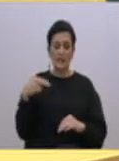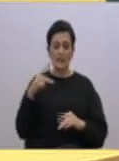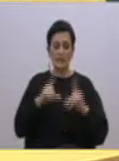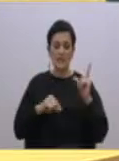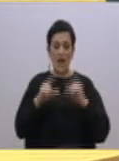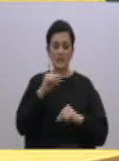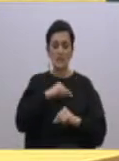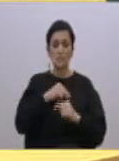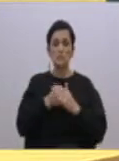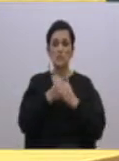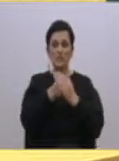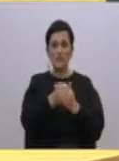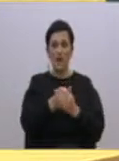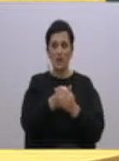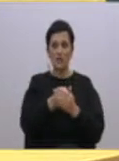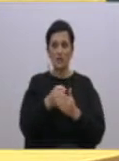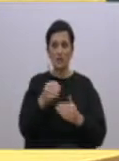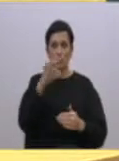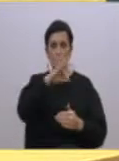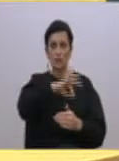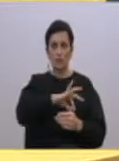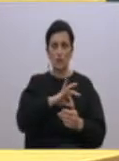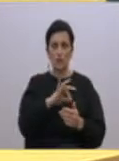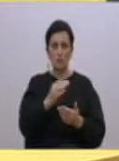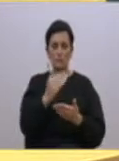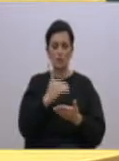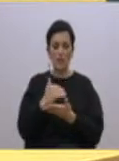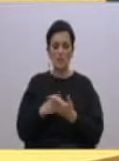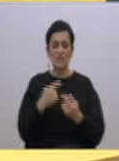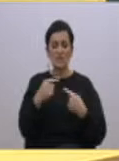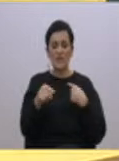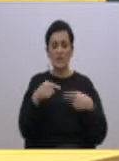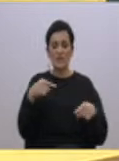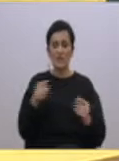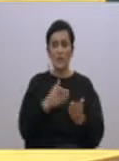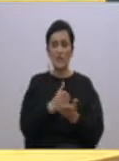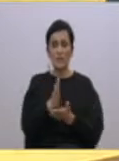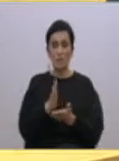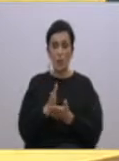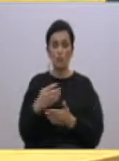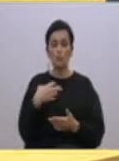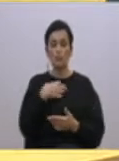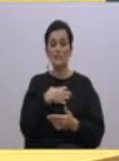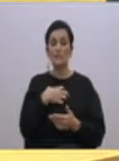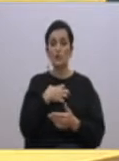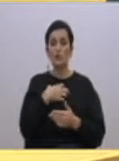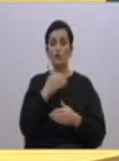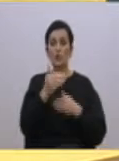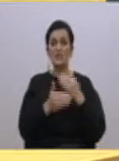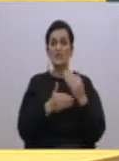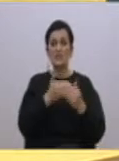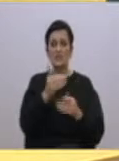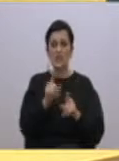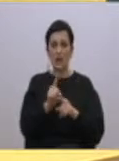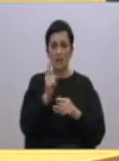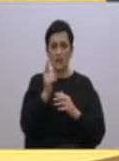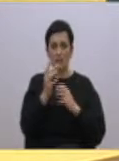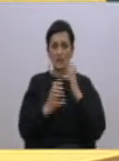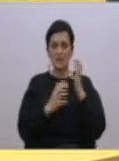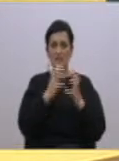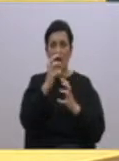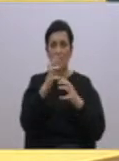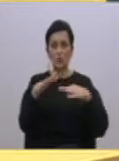და მივაღწიეთ ხელშესახებ შედეგებს სხვადასხვა მიმართულებით. მნიშვნელოვანი წარმატებები ჰქონდა ასევე საერთაშორისო